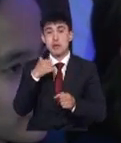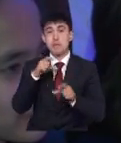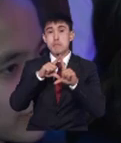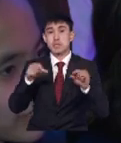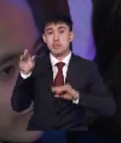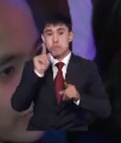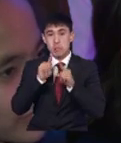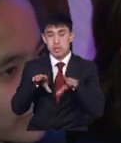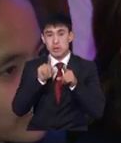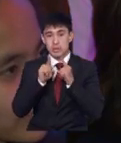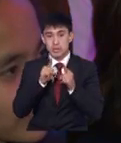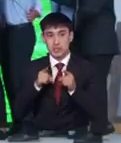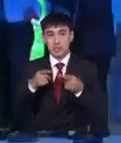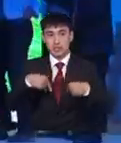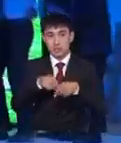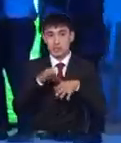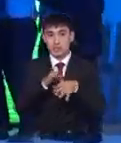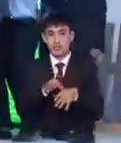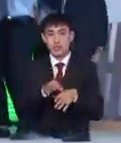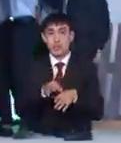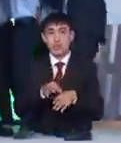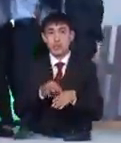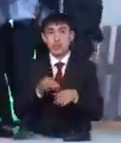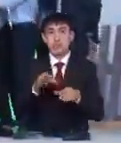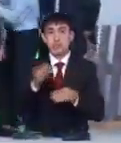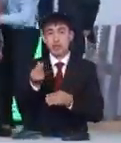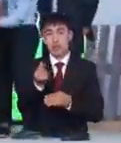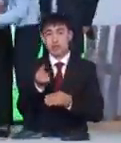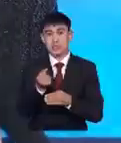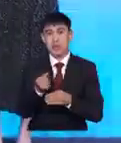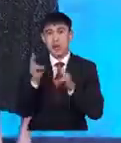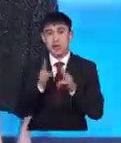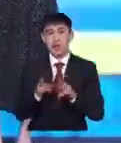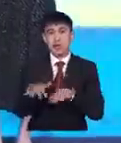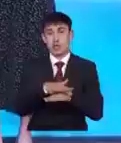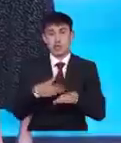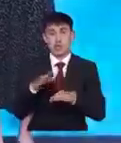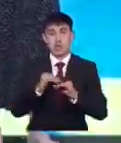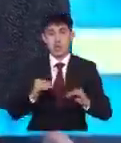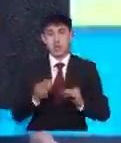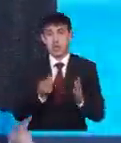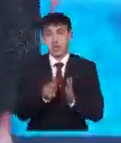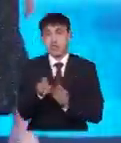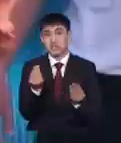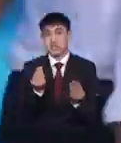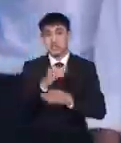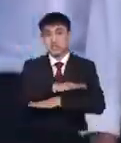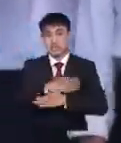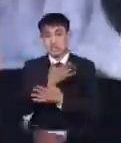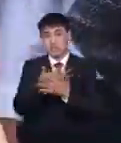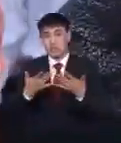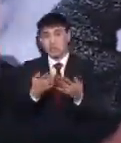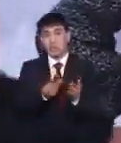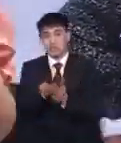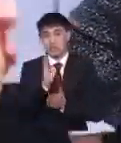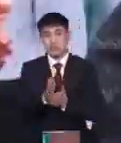парламентінің оқушылары мұрындық болған. Ұйымдастырушылардың сөзінше, кештен түскен қаражат апат болған аймақтан келген балалардың қажетті заттарына жұмсалады. Мұндай